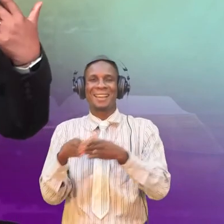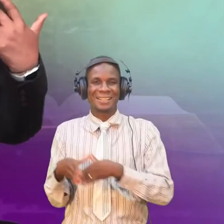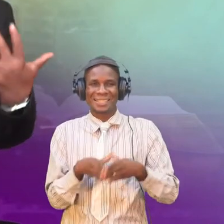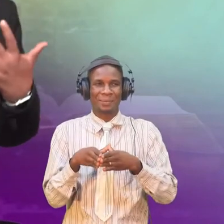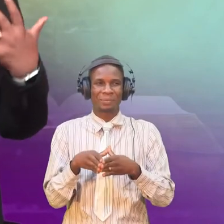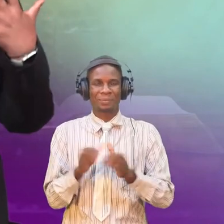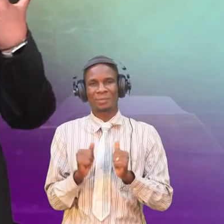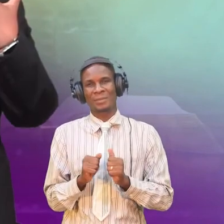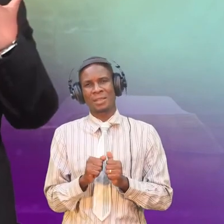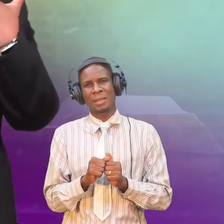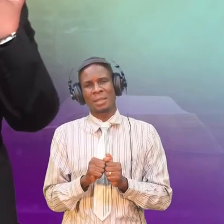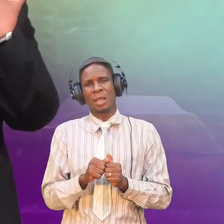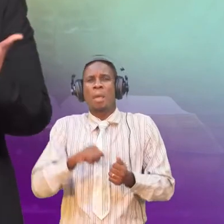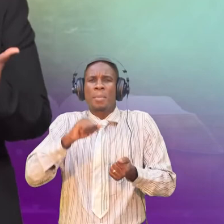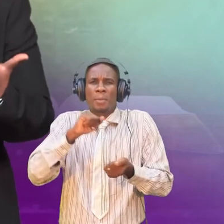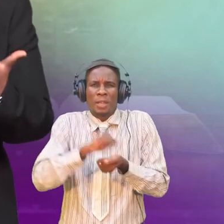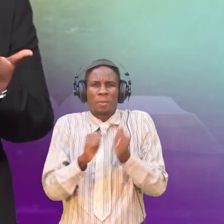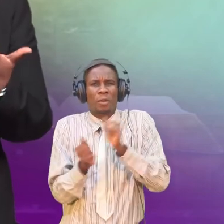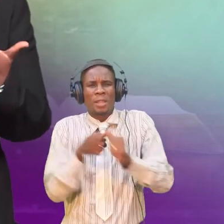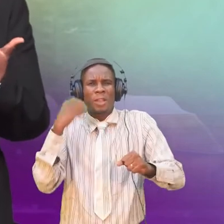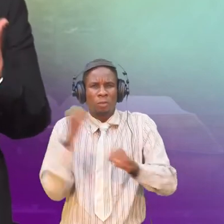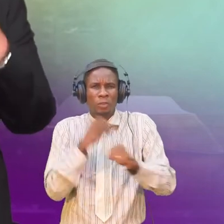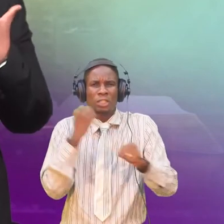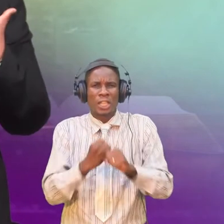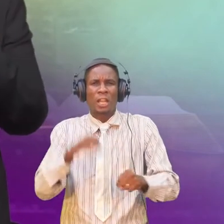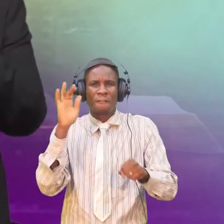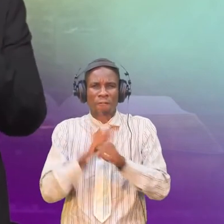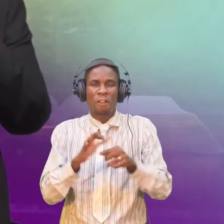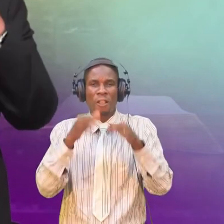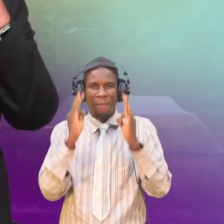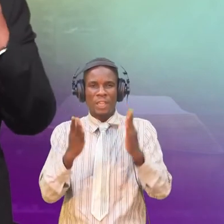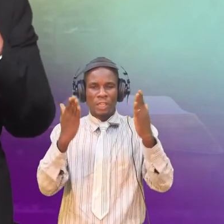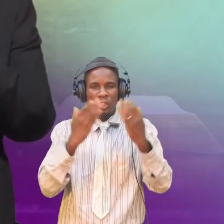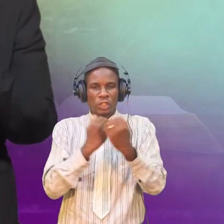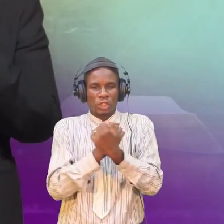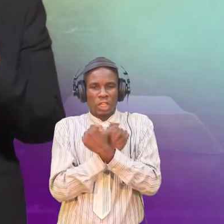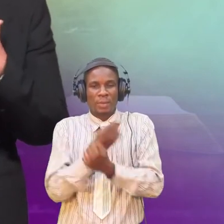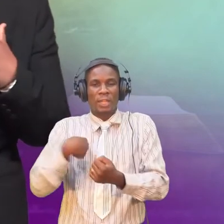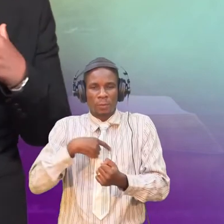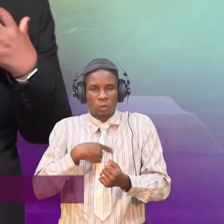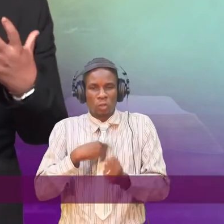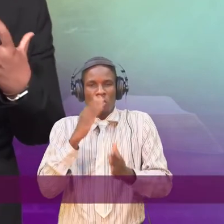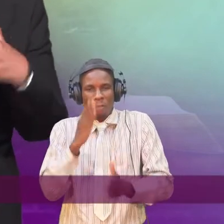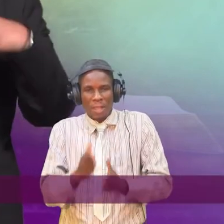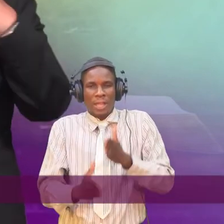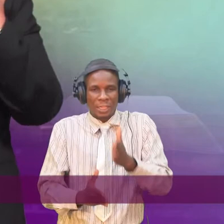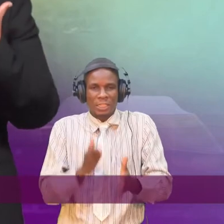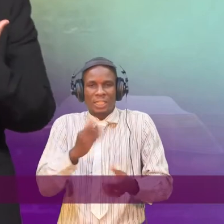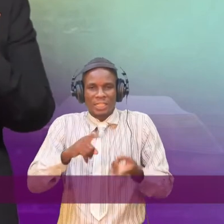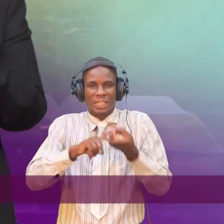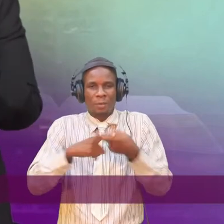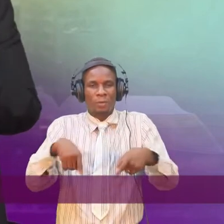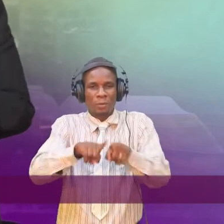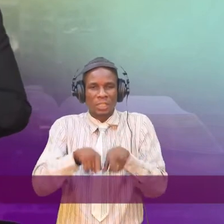sana wanadumu pia. Hata kama mna kazi nyingi nyingi na wasonga, lakini Mungu